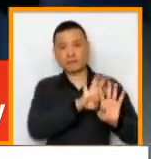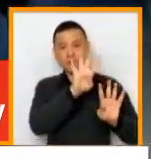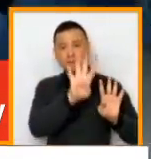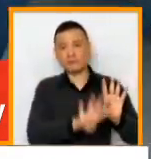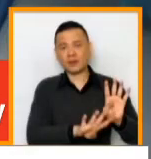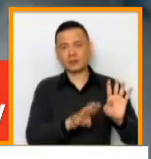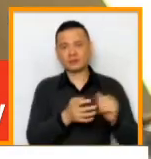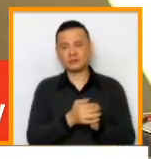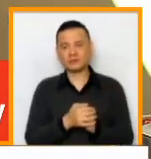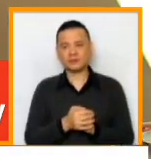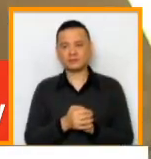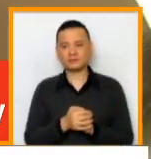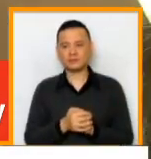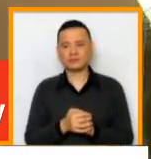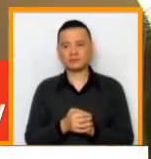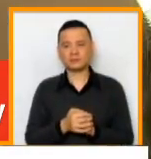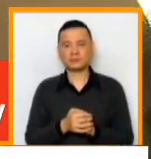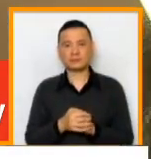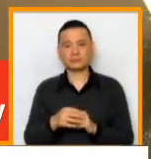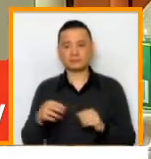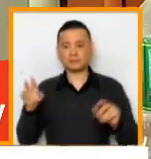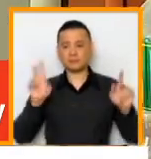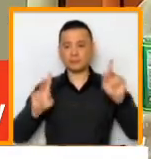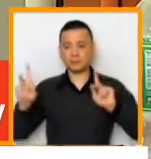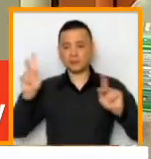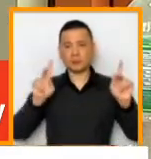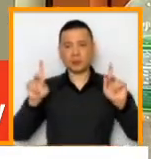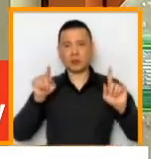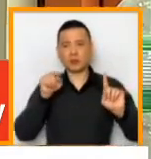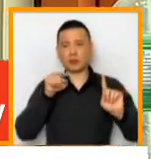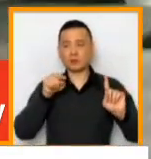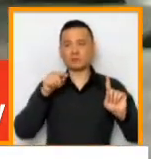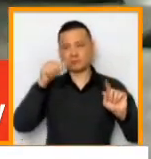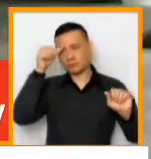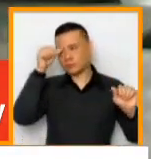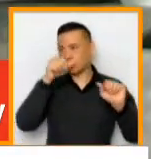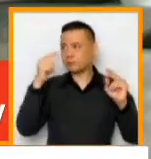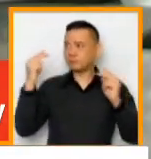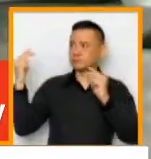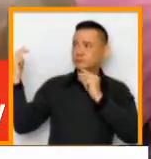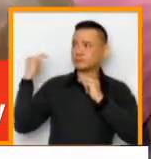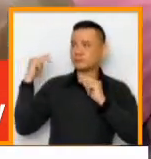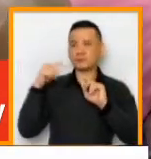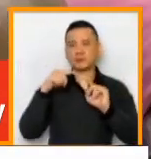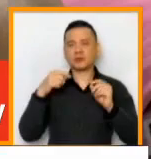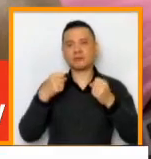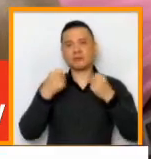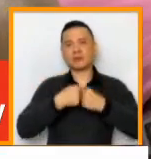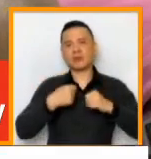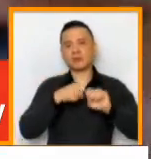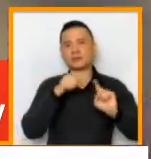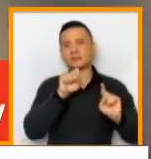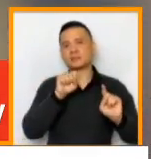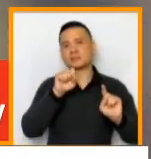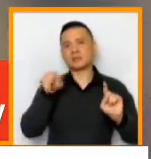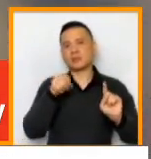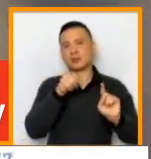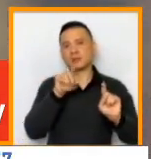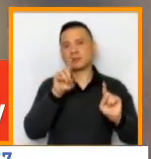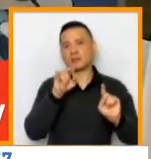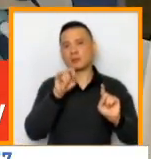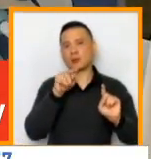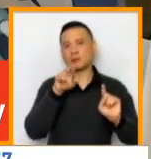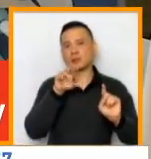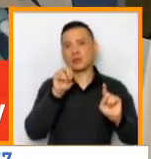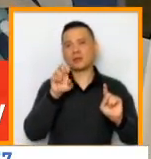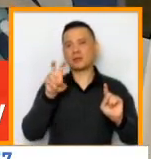mga katipunero sa pakipaglaban sa mga Espanyol sa San Juan del Monte 125 taon na nakakaraan. Nitong